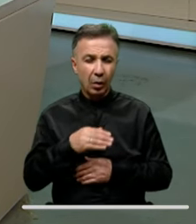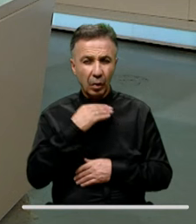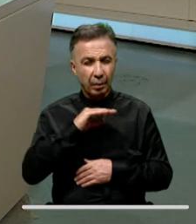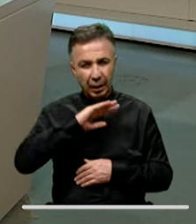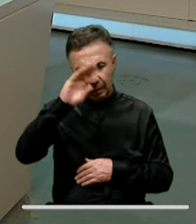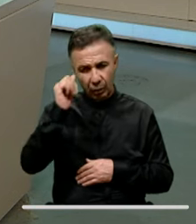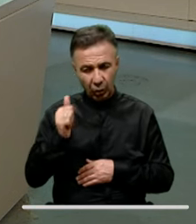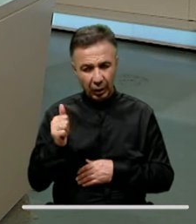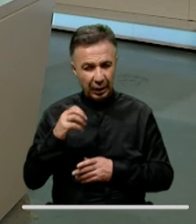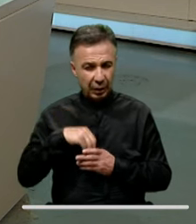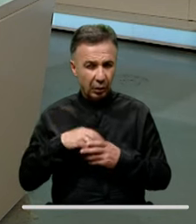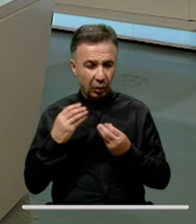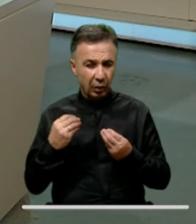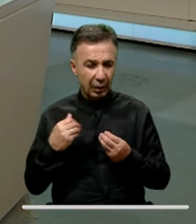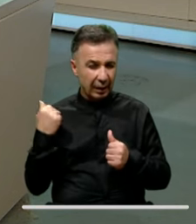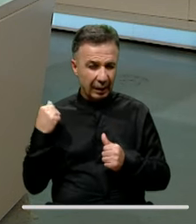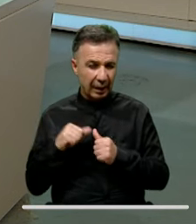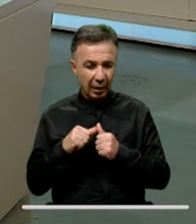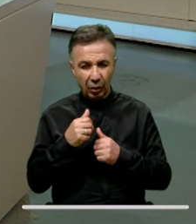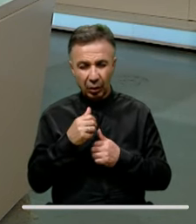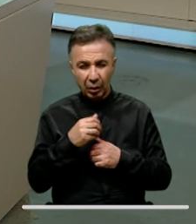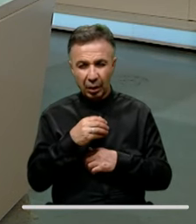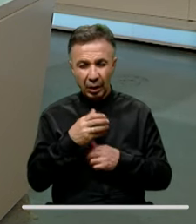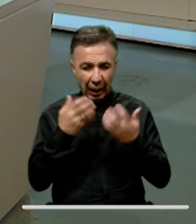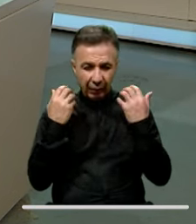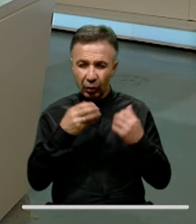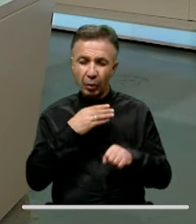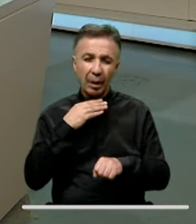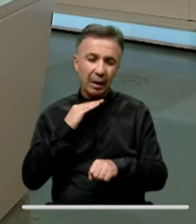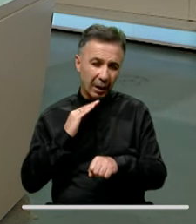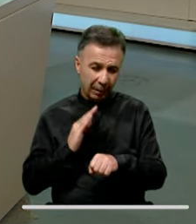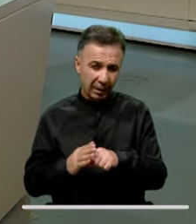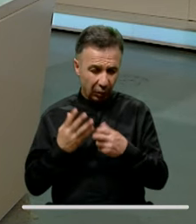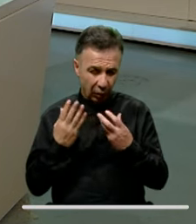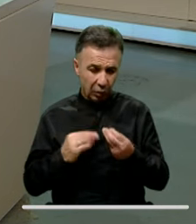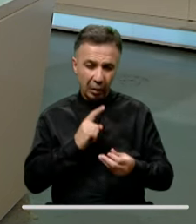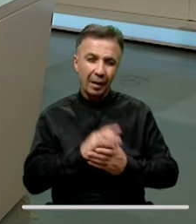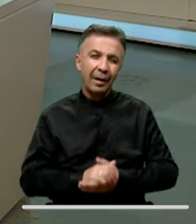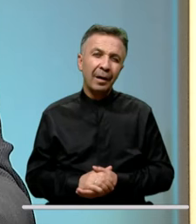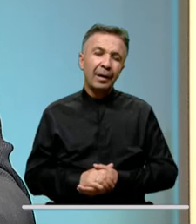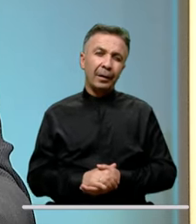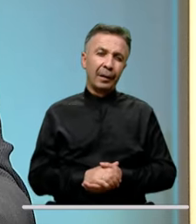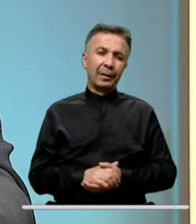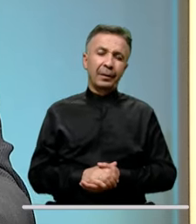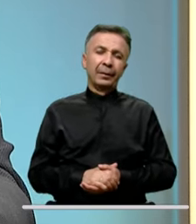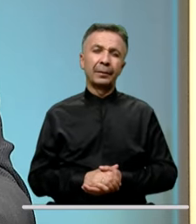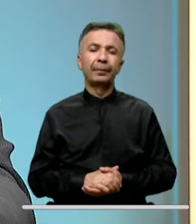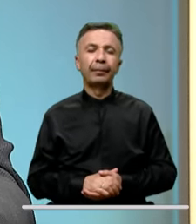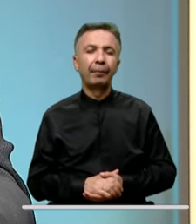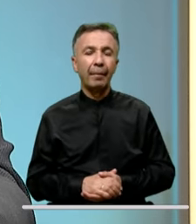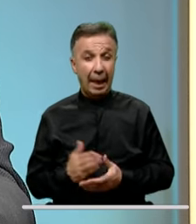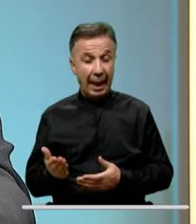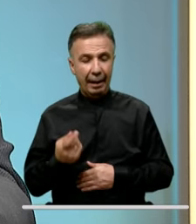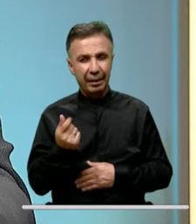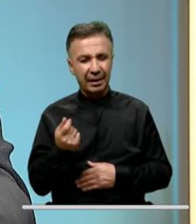içerisinde olduğu için yeniden kurban alıp kesmesi gerekir mi? Eğer maddi imkanı yerindeyse, bu da tamamlayıcı soru, önemliydi.